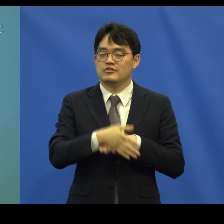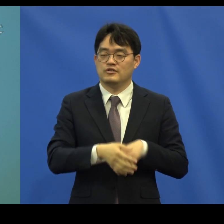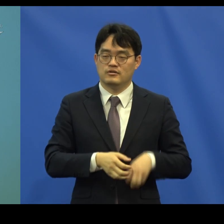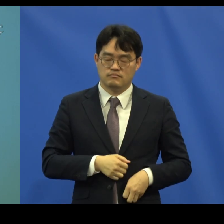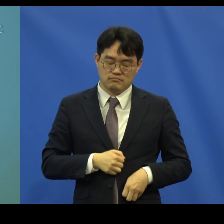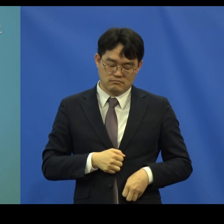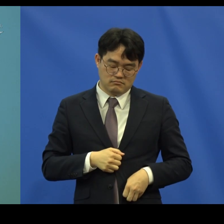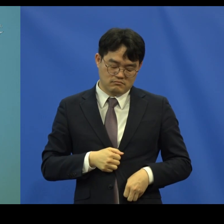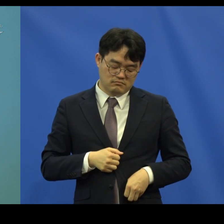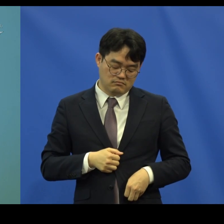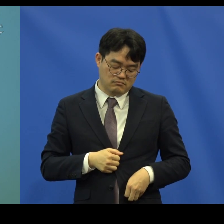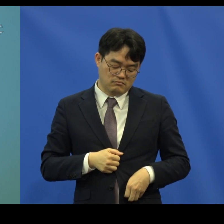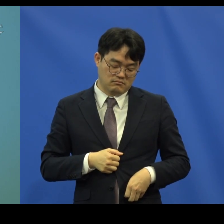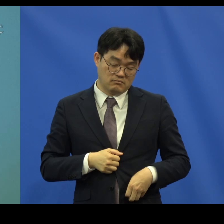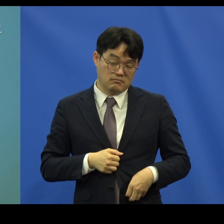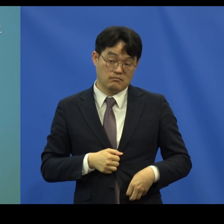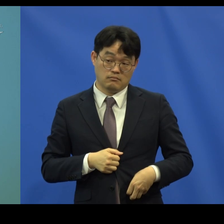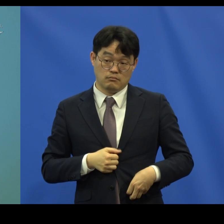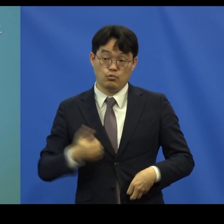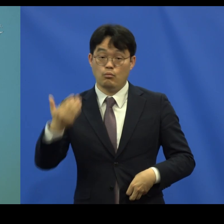암이 무서운 게 그런 거잖아요.